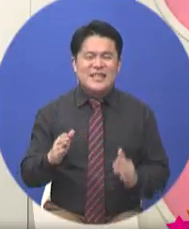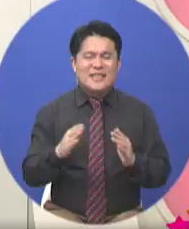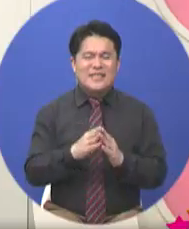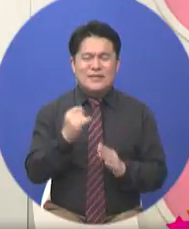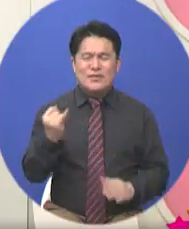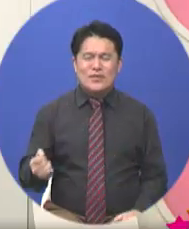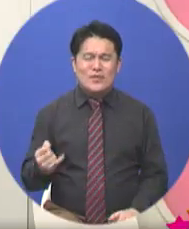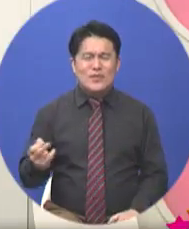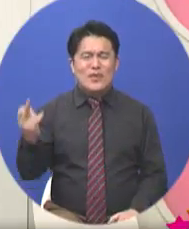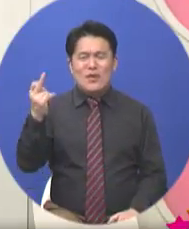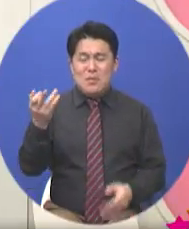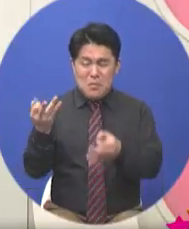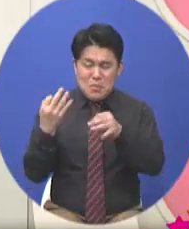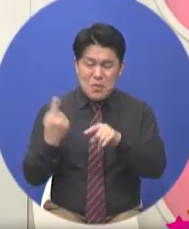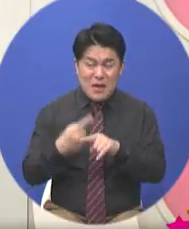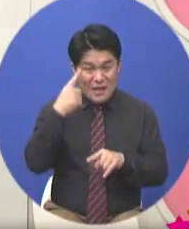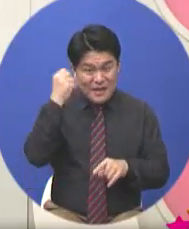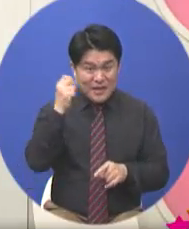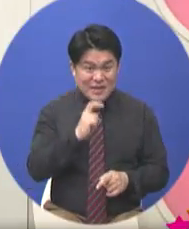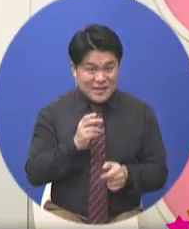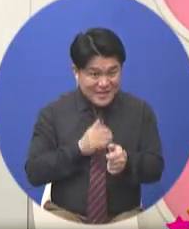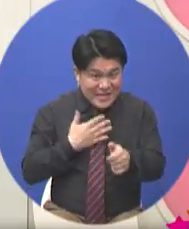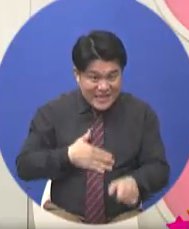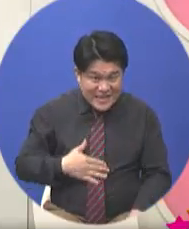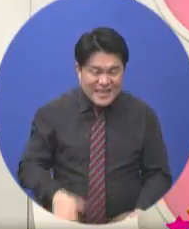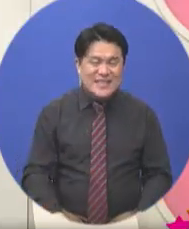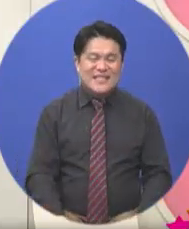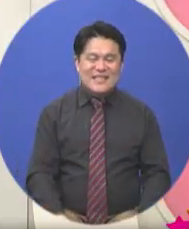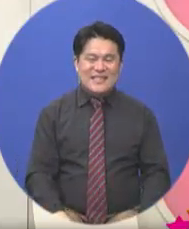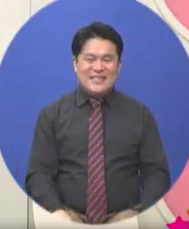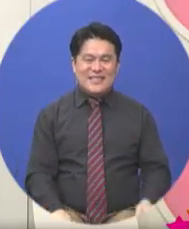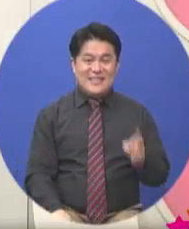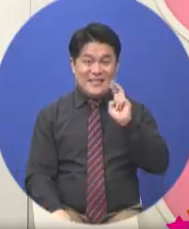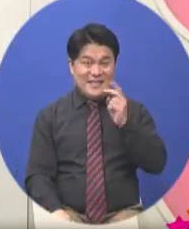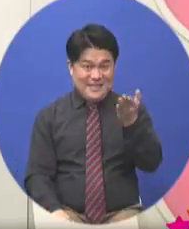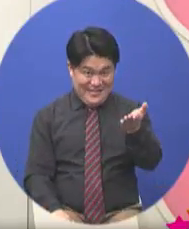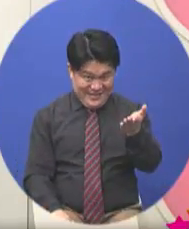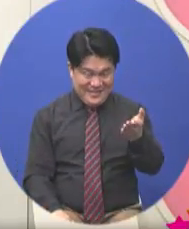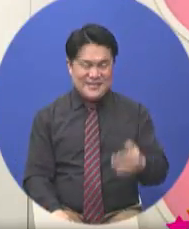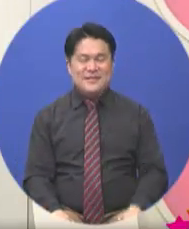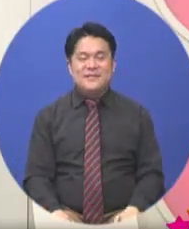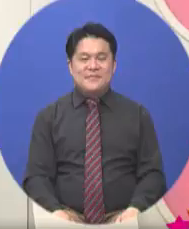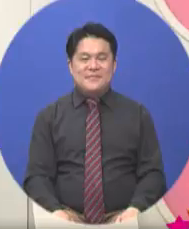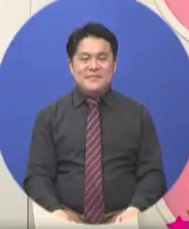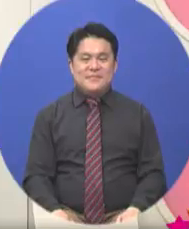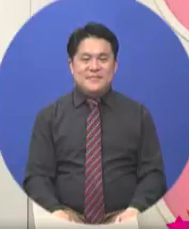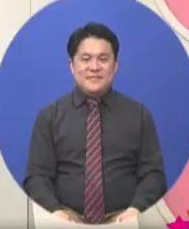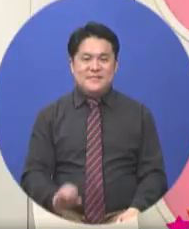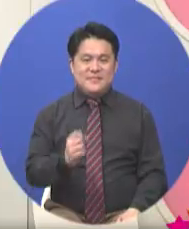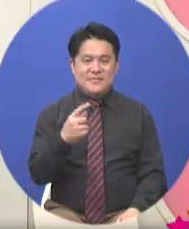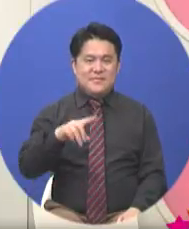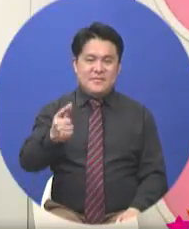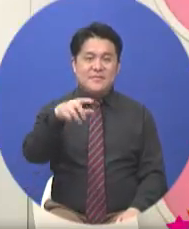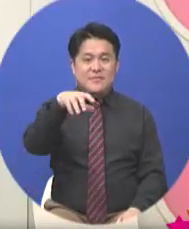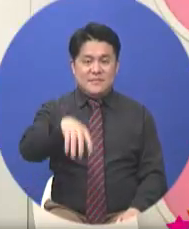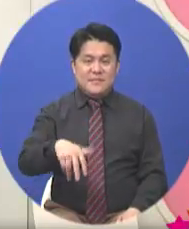앞에서 부르는 거려니 생각하고 부르세요. 예. 네, 자 음악 드리겠습니다.